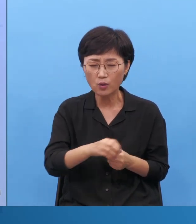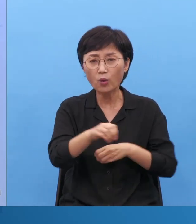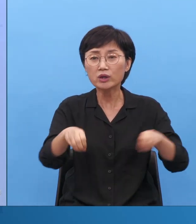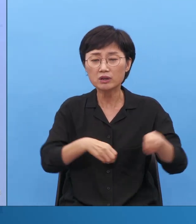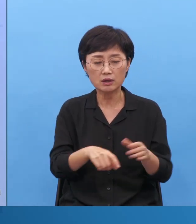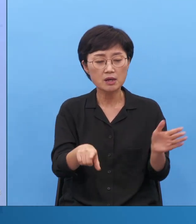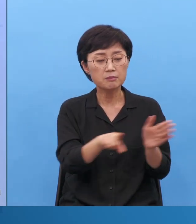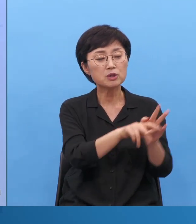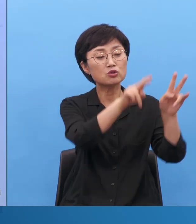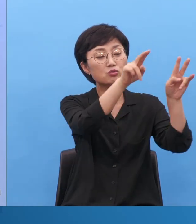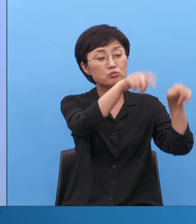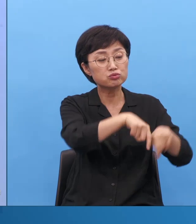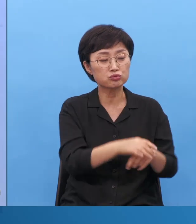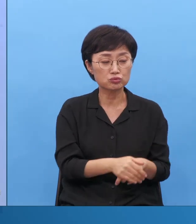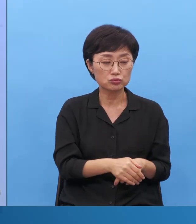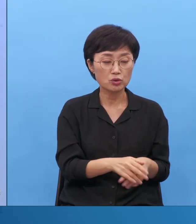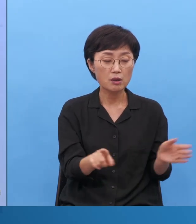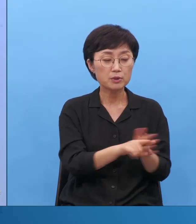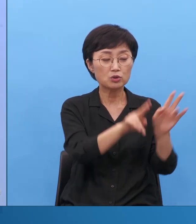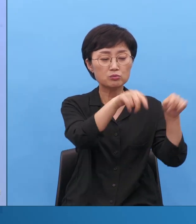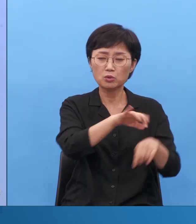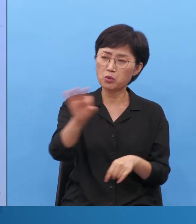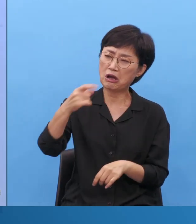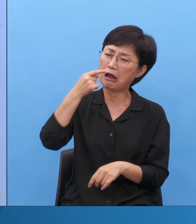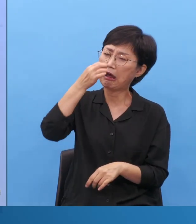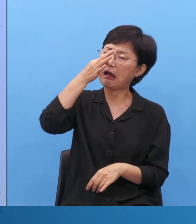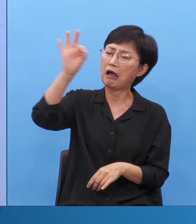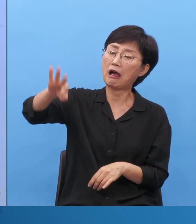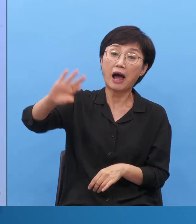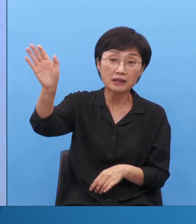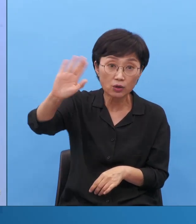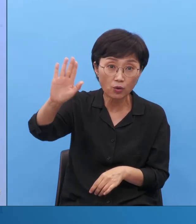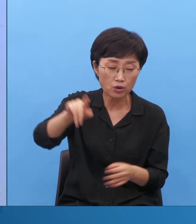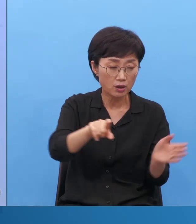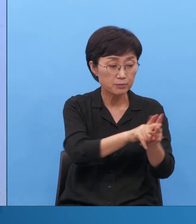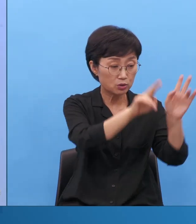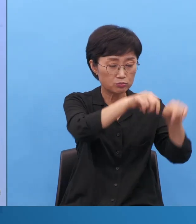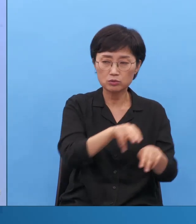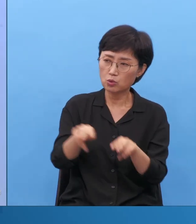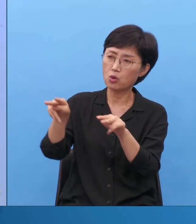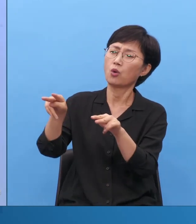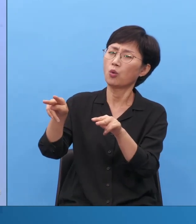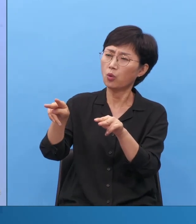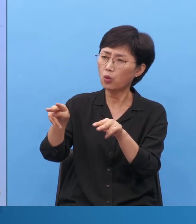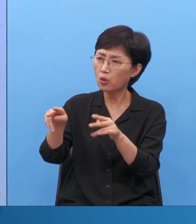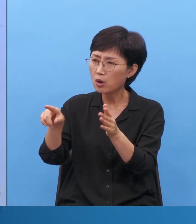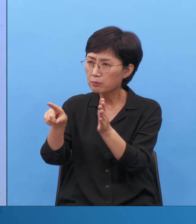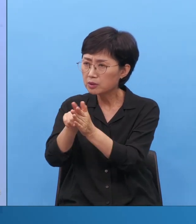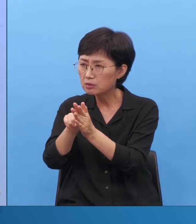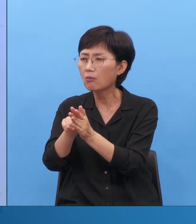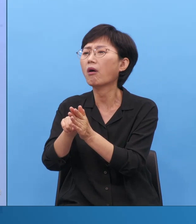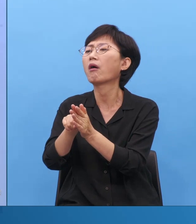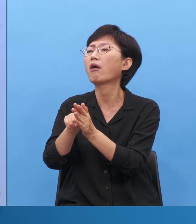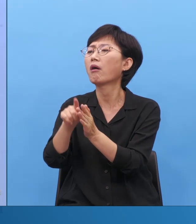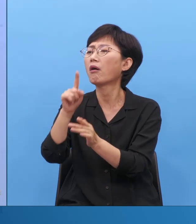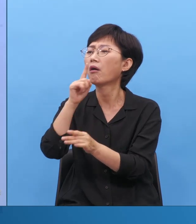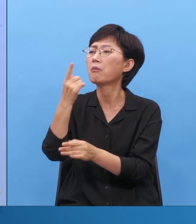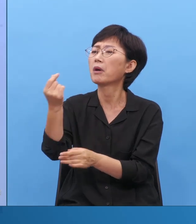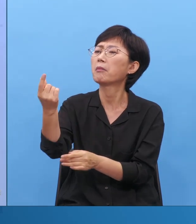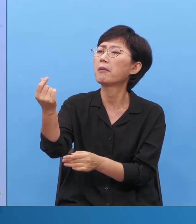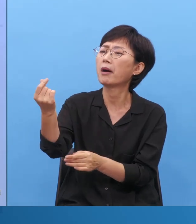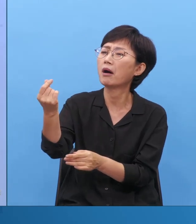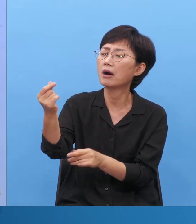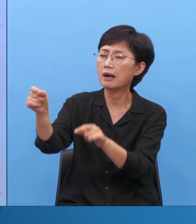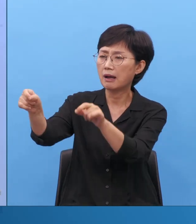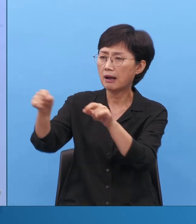믿어야 되겠다. 그게 전도입니다. An unbeliever must be able to see you and say, oh, I need to believe in God too. That is evangelism. 아, 힘든 사업하는 사람들이 막